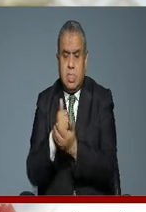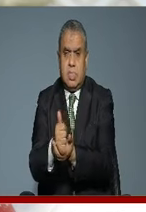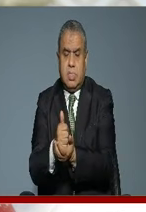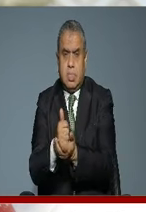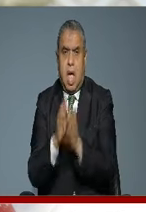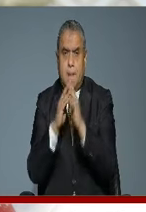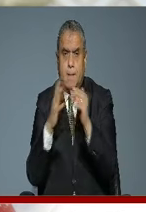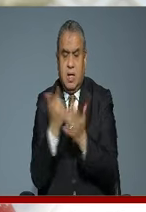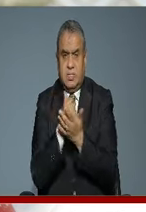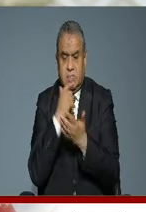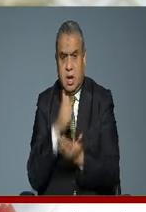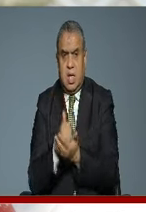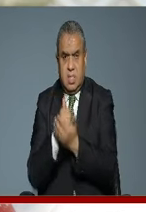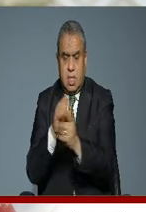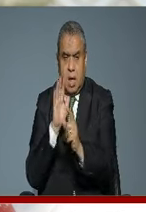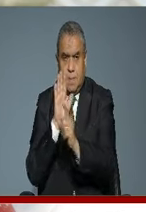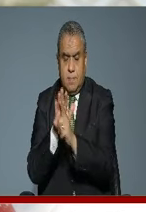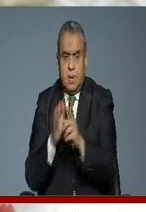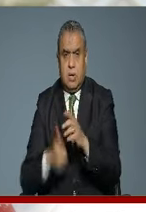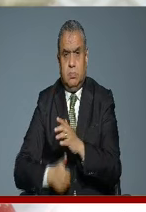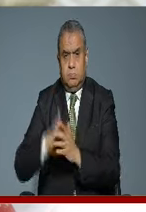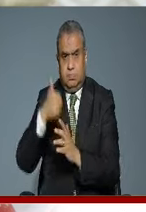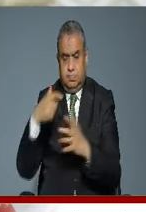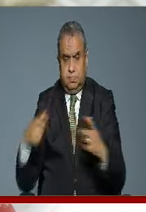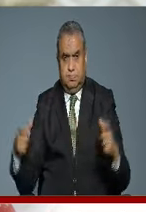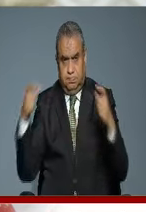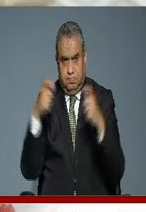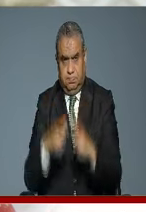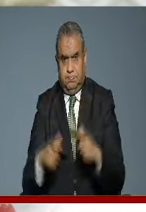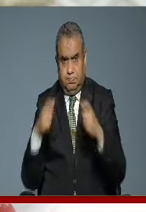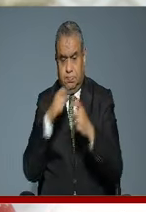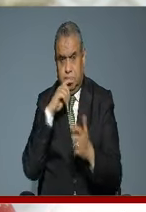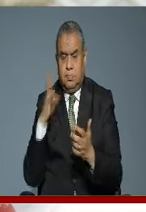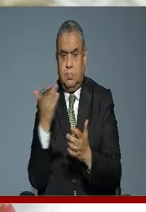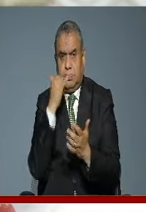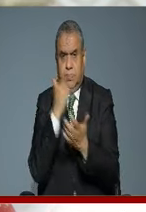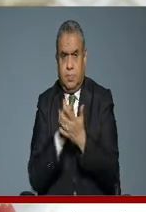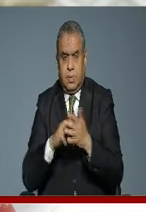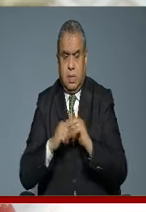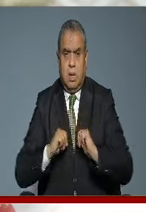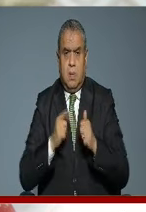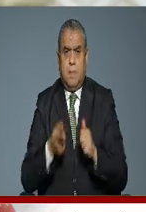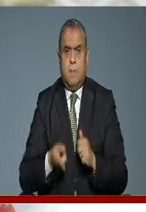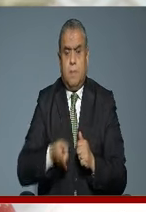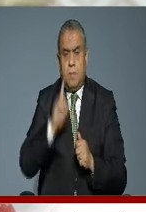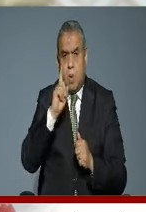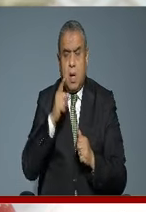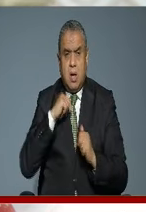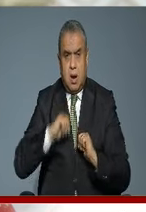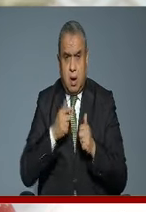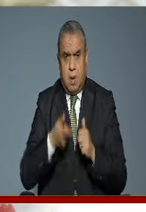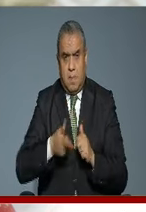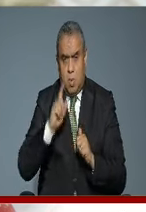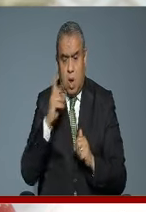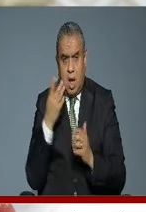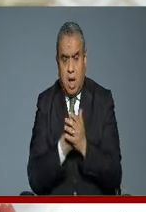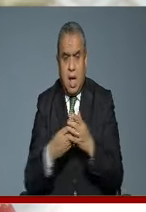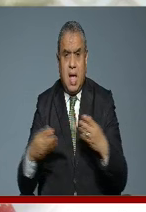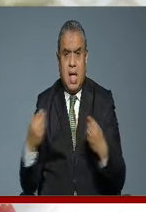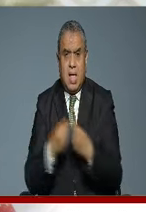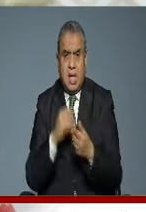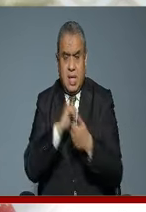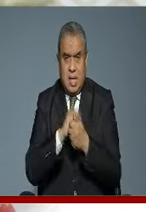G20 لكي نحقق نجاح هذا الاجتماع، خاصة في مبادرتين ألا وهي التحالف الدولي ضد